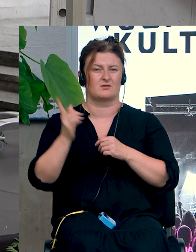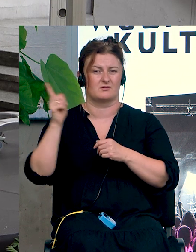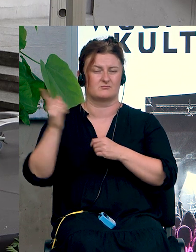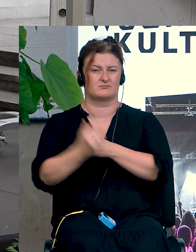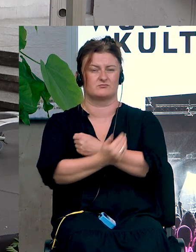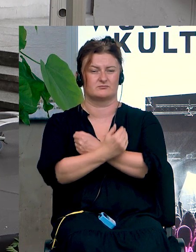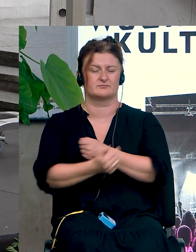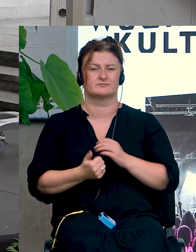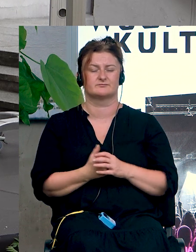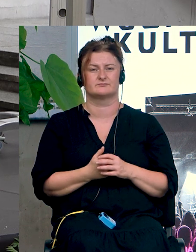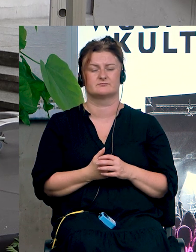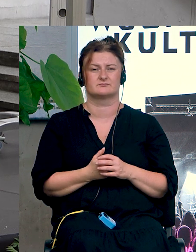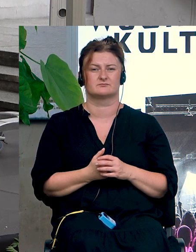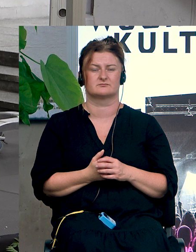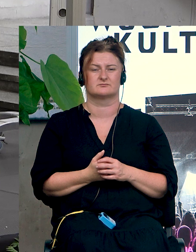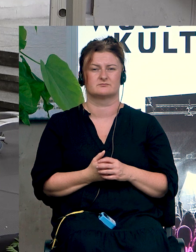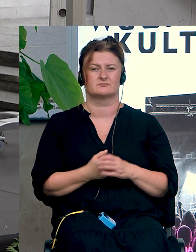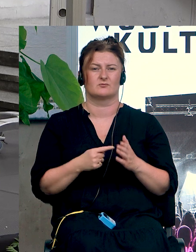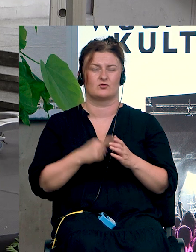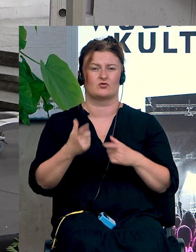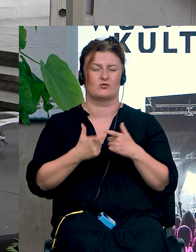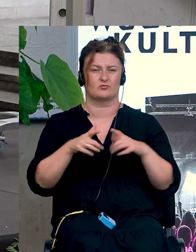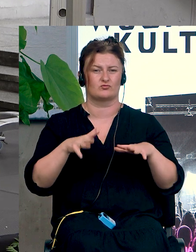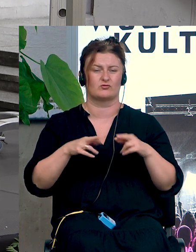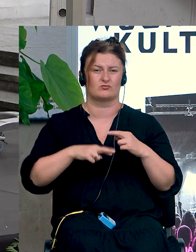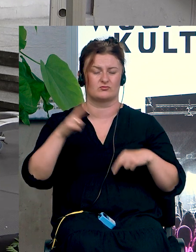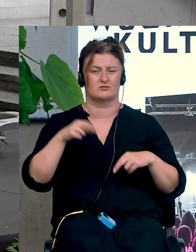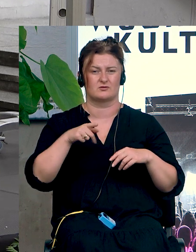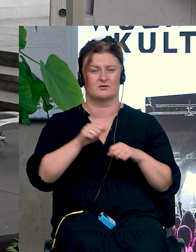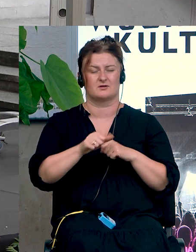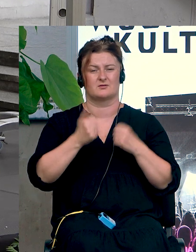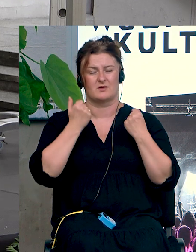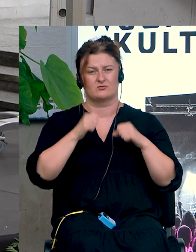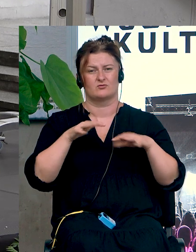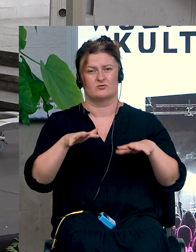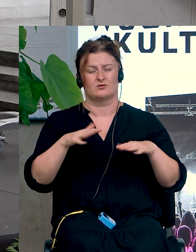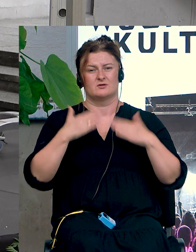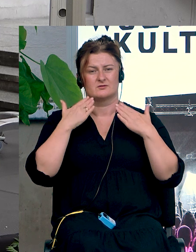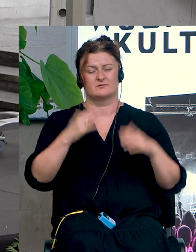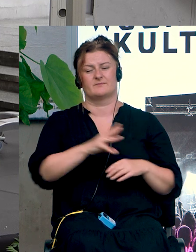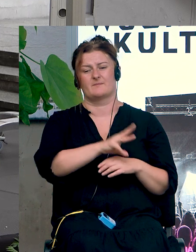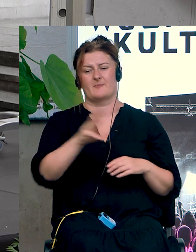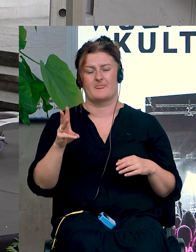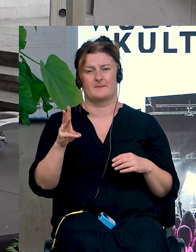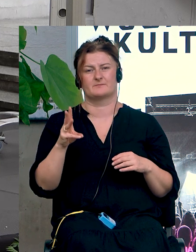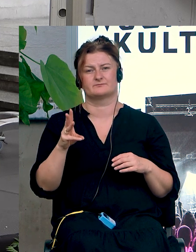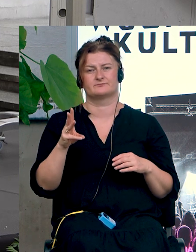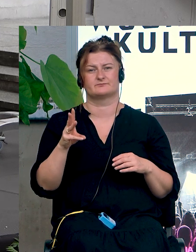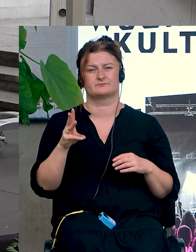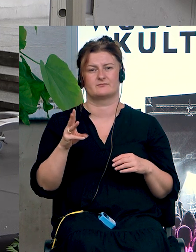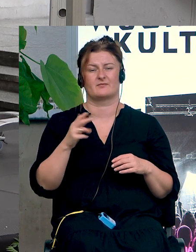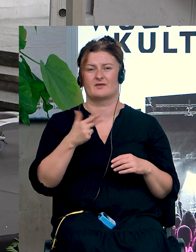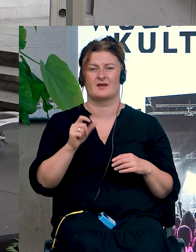І це дуже робить велику різницю, і це дуже багато. Дякую вам не в першу чергу не як країні, не як уряду,